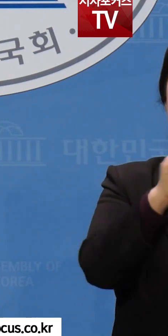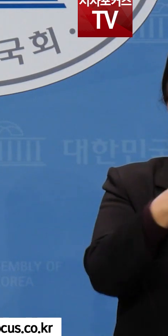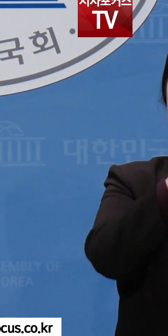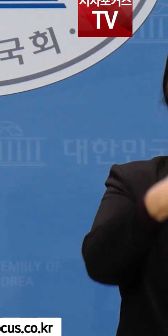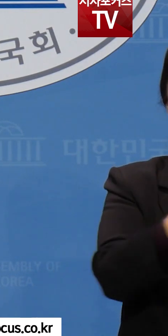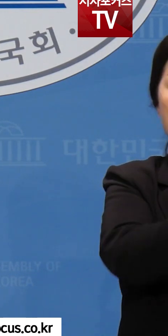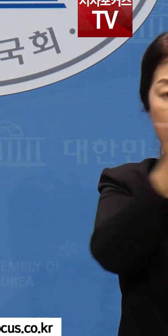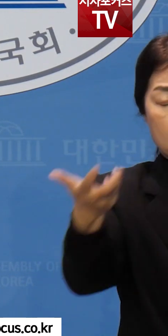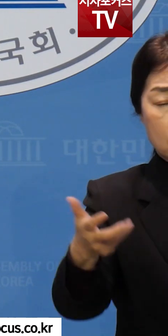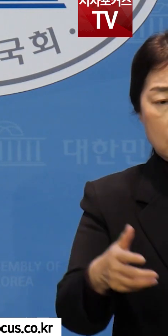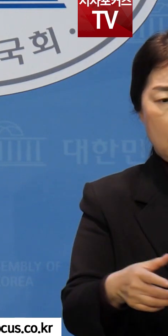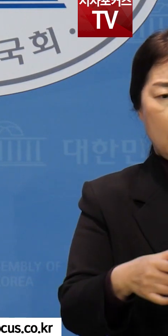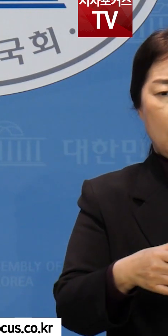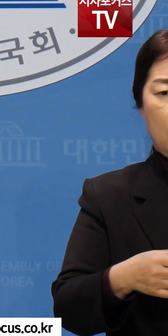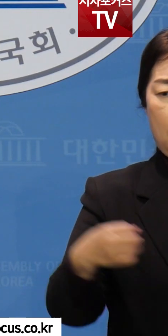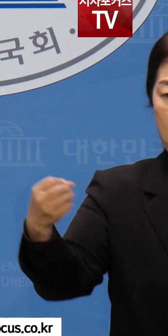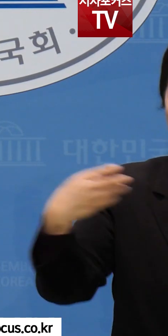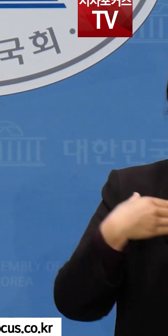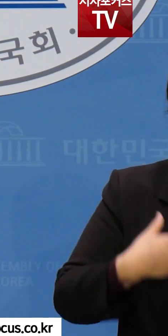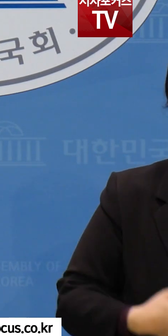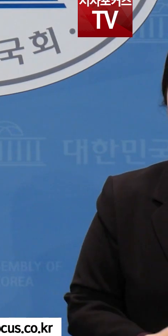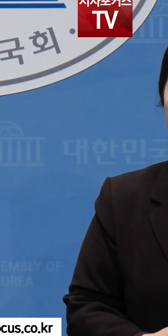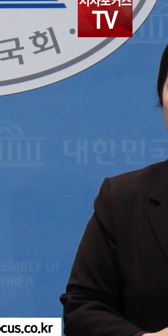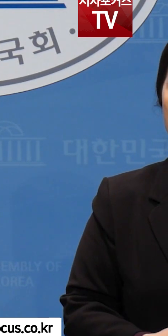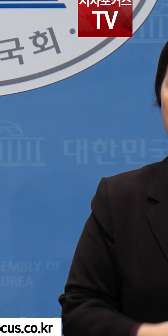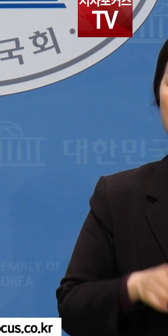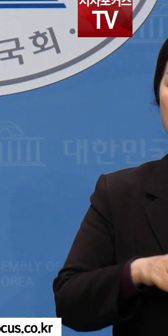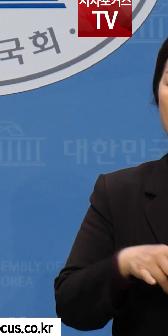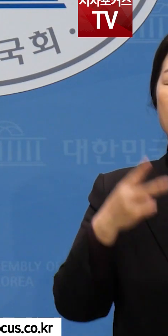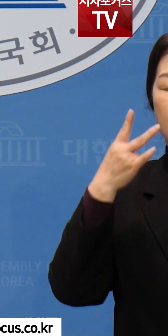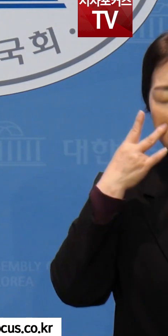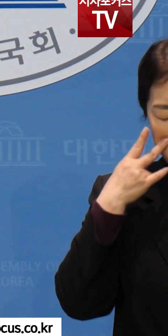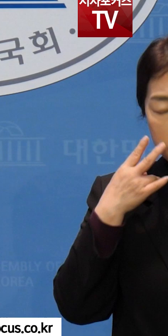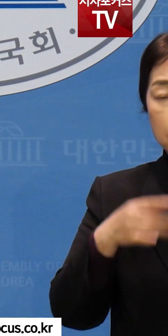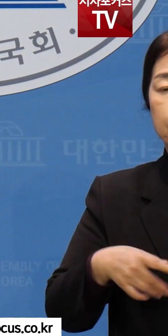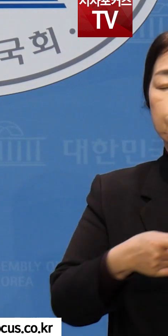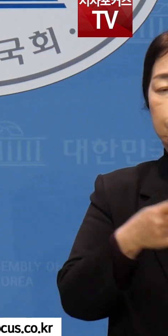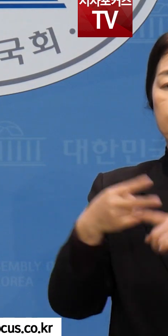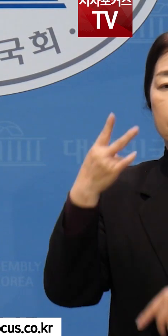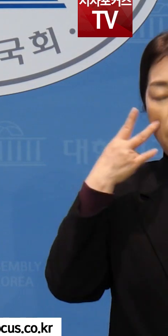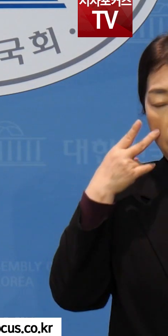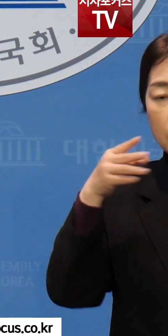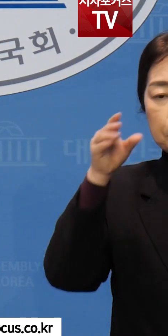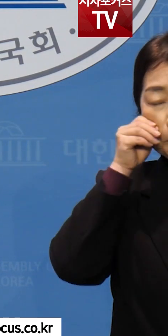그것까지 또 나와서 이것 또한 받아들였습니다.